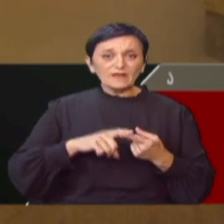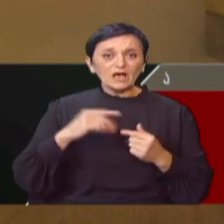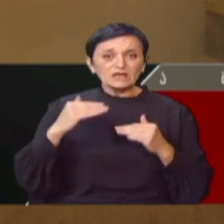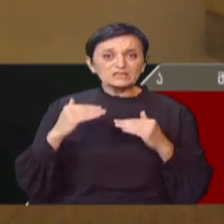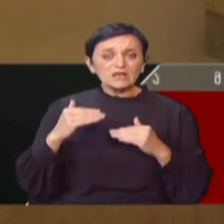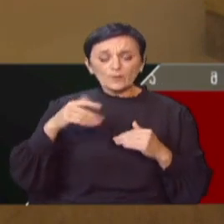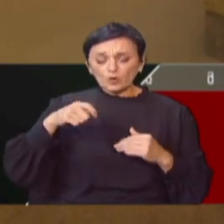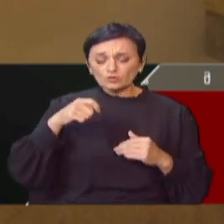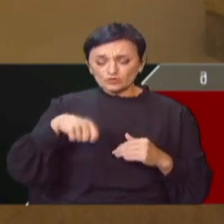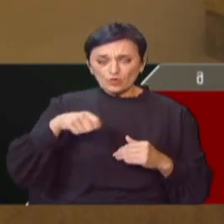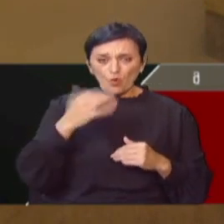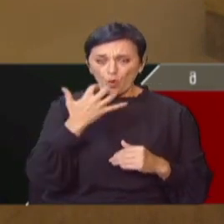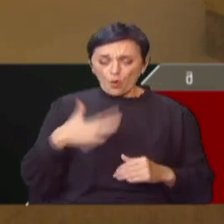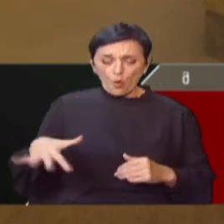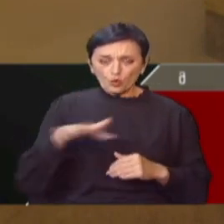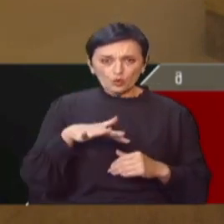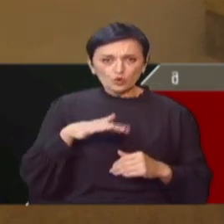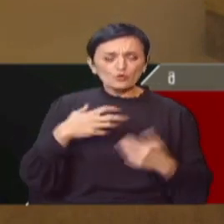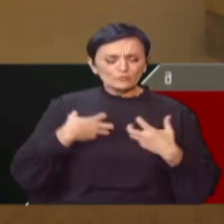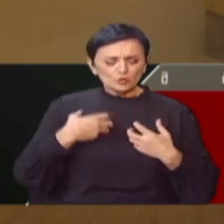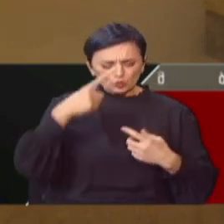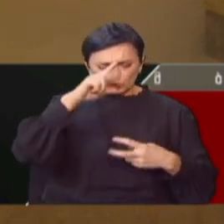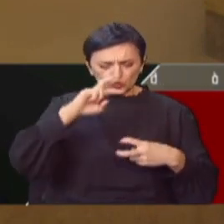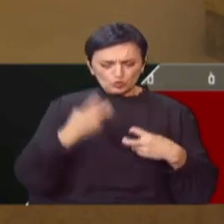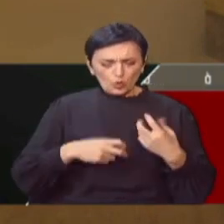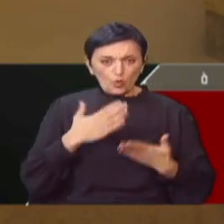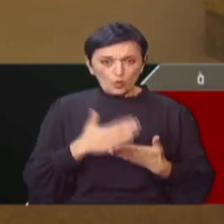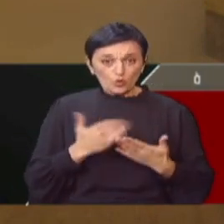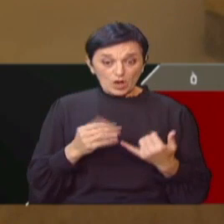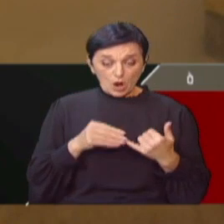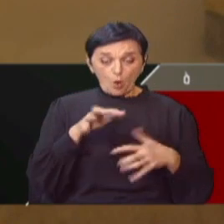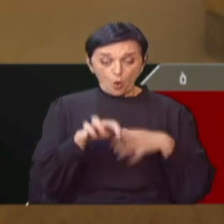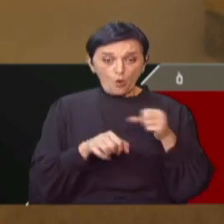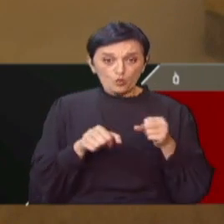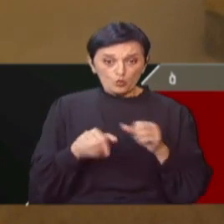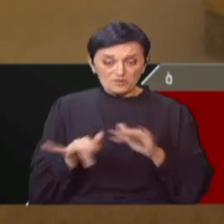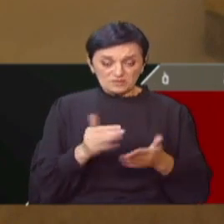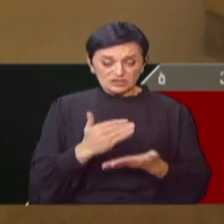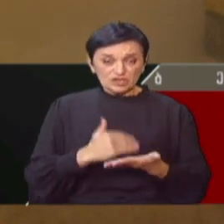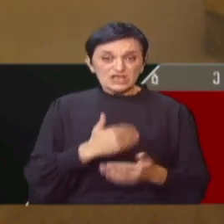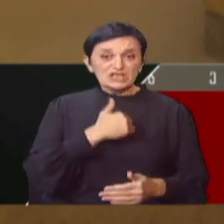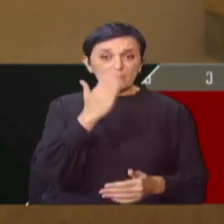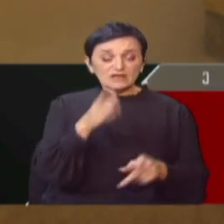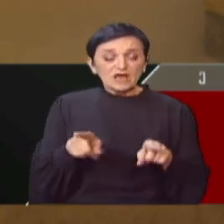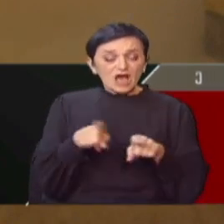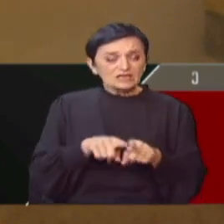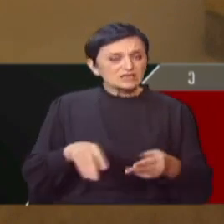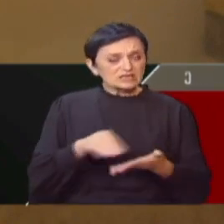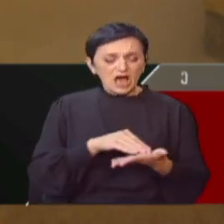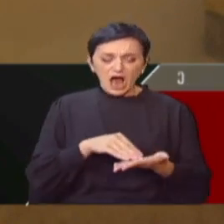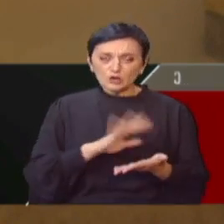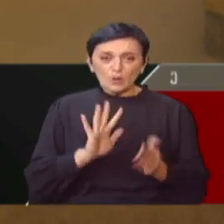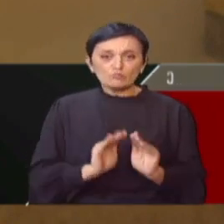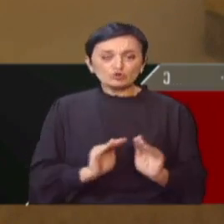ოსეთში. ძალიან მწუხარ და ყველანი შოკირებულები ვართ. ეს გახლავთ მიმდინარე ოკუპაციის შედეგი. იმედი მაქვს, რომ ასეთი რამ აღარ განმეორდება